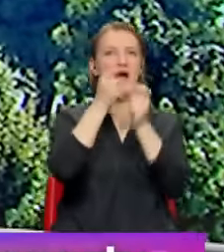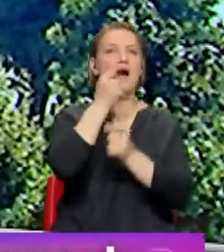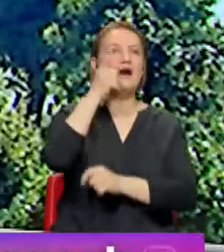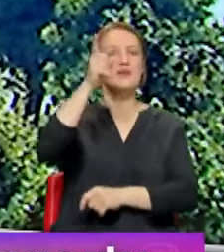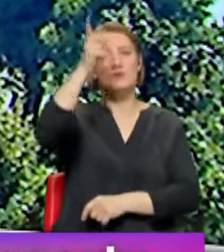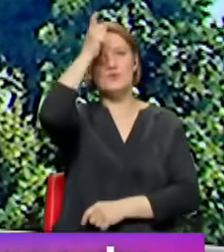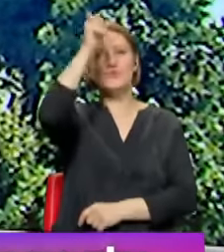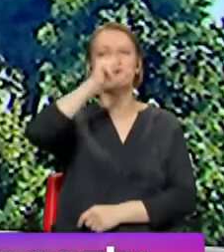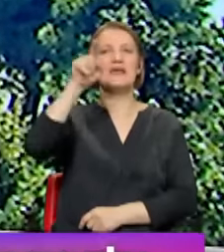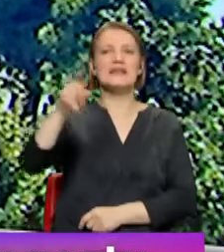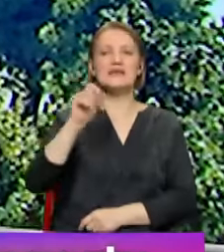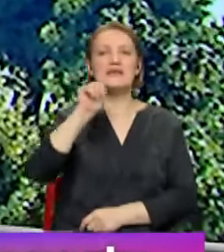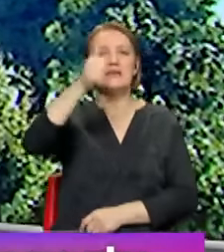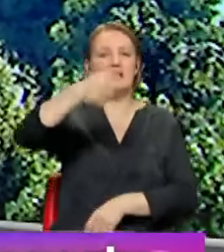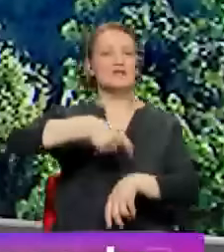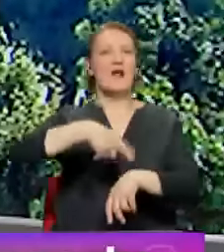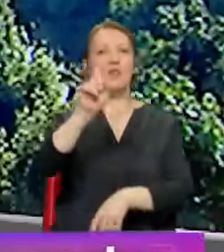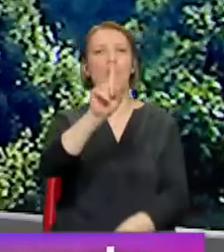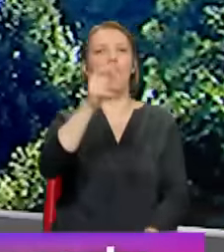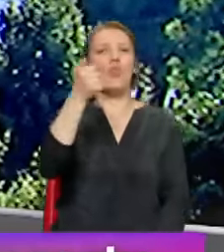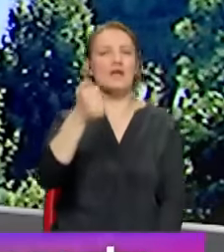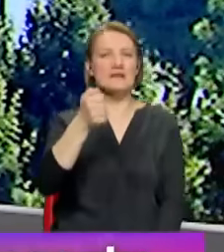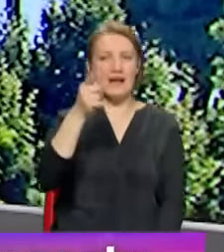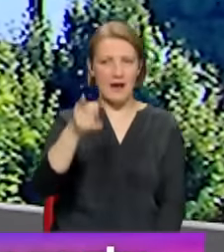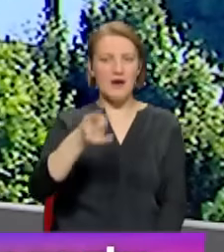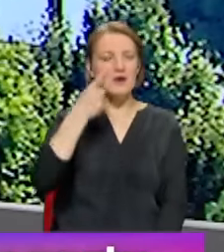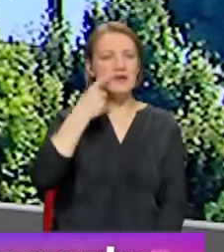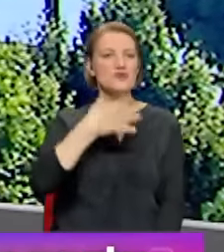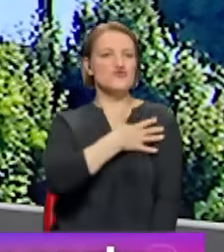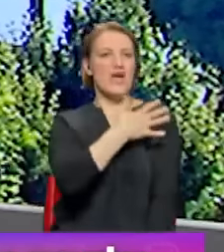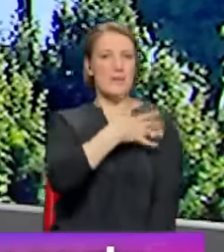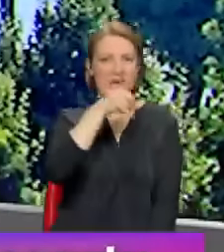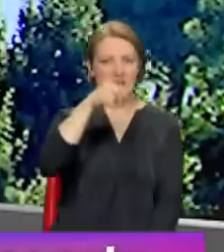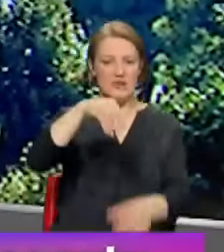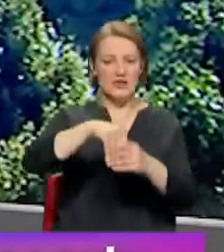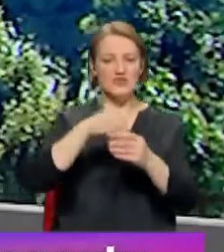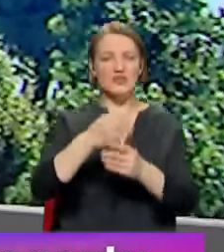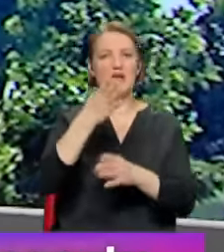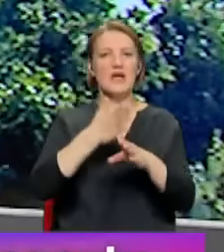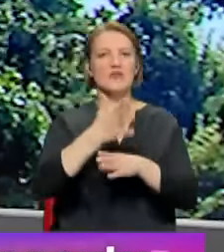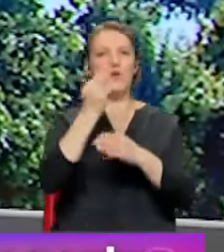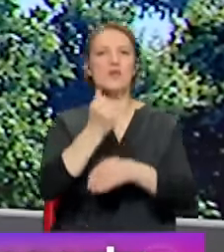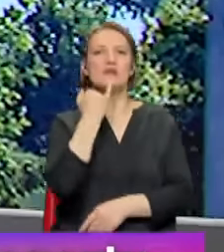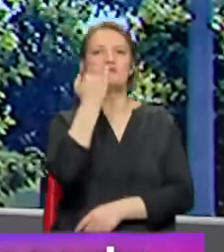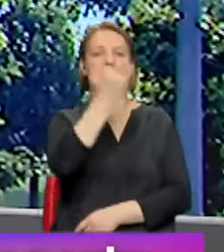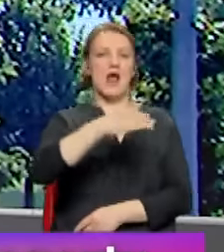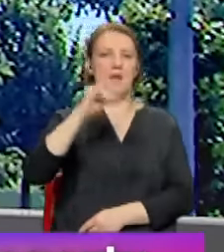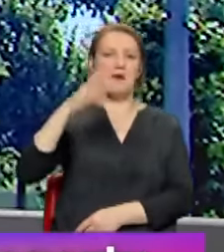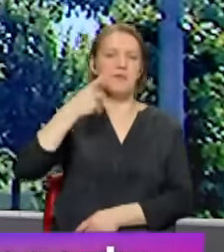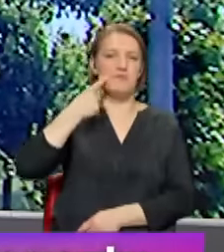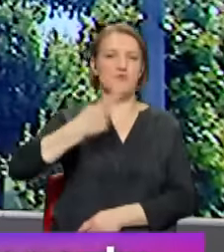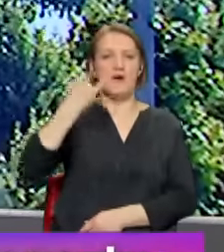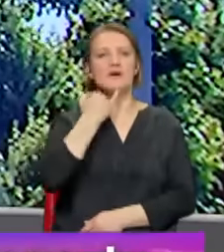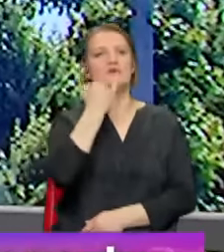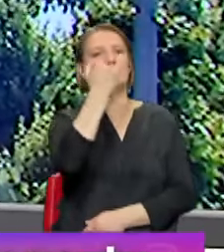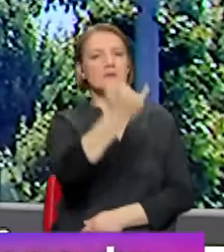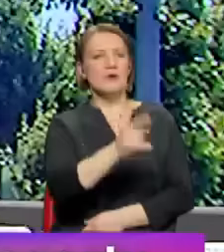Ankara'nın, Türkiye'nin. Yarın saat 16'da Cumhuriyet Halk Partisi'nde gerçekleşecek olan ziyarette olacak. Cumhurbaşkanı